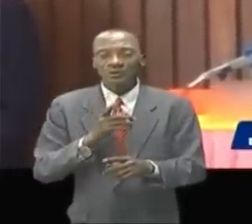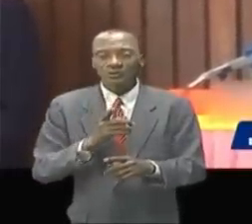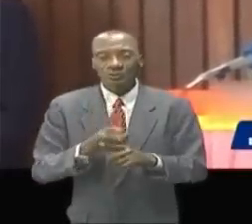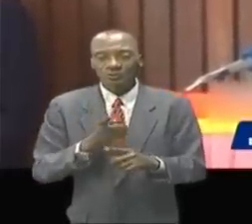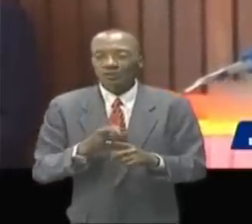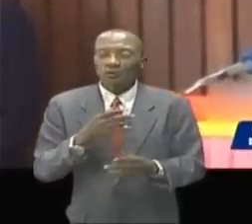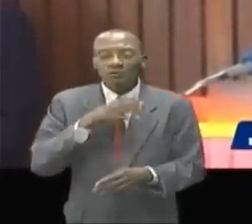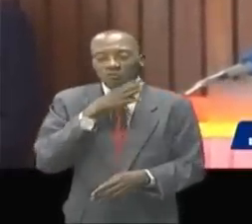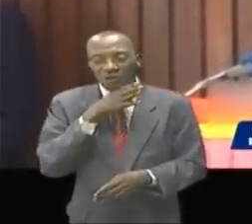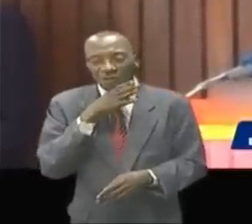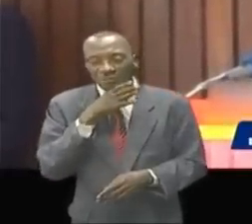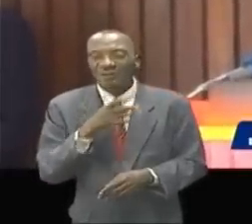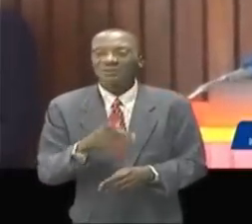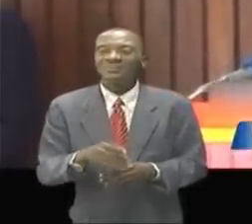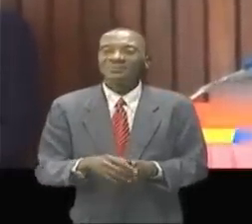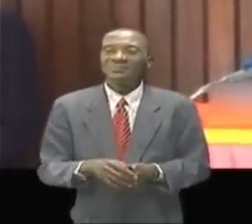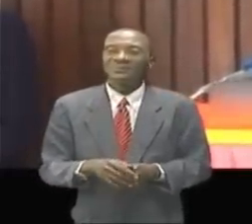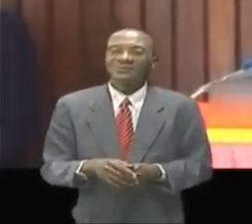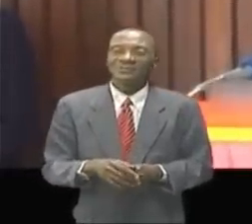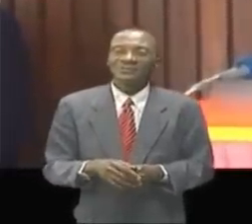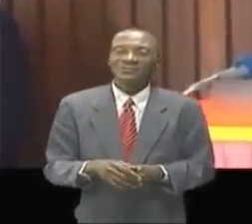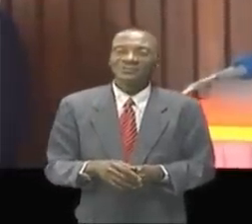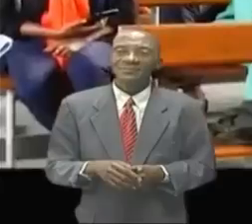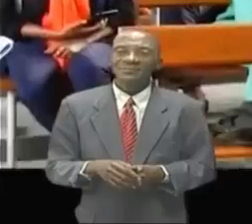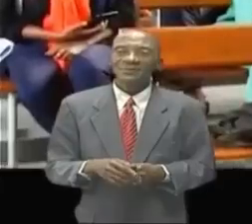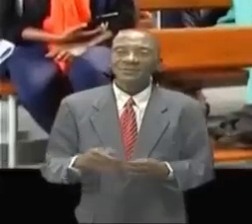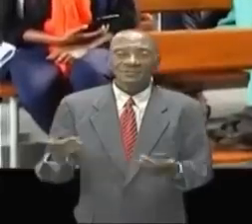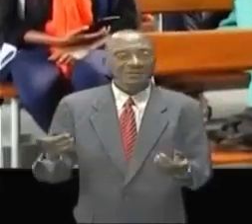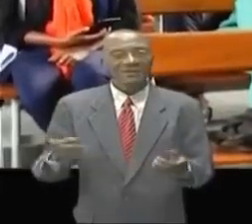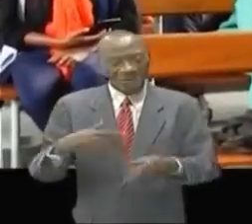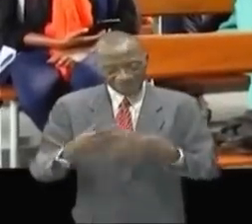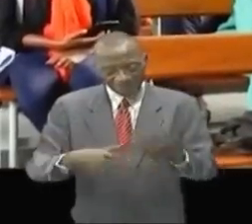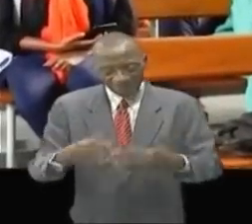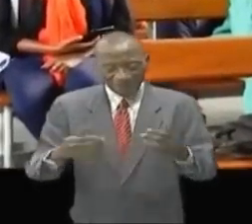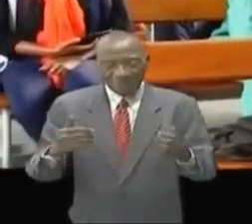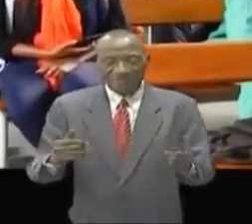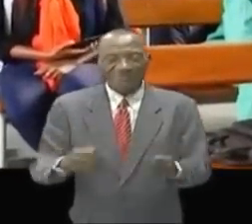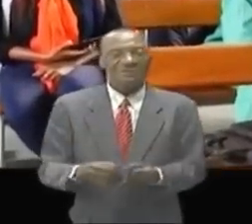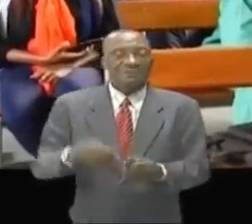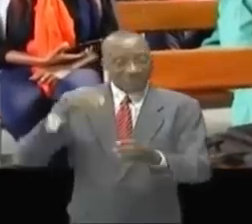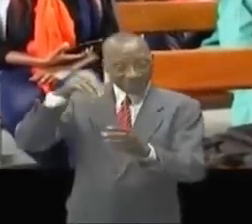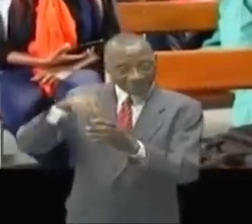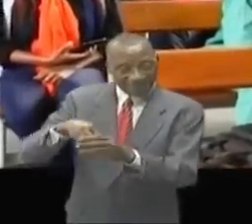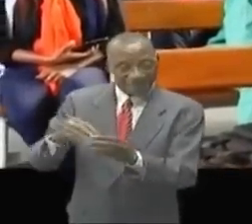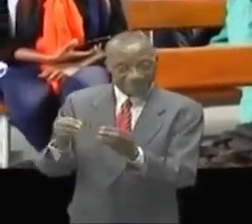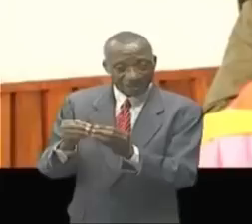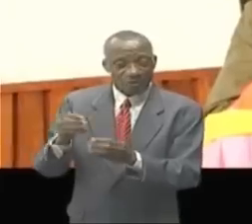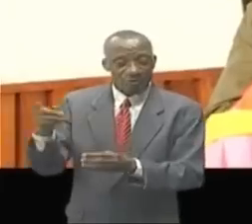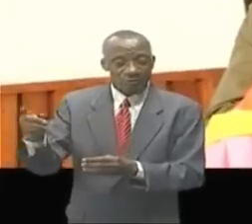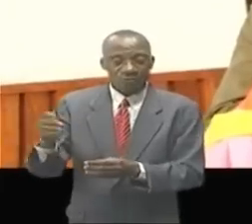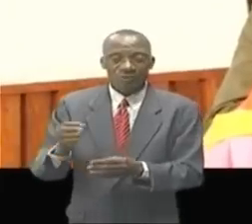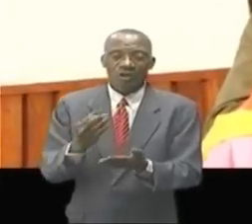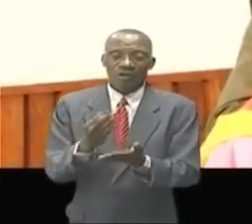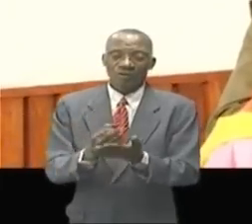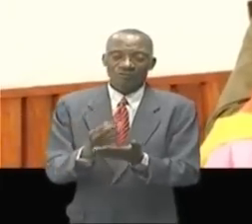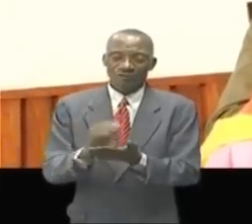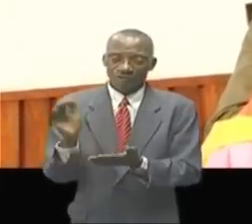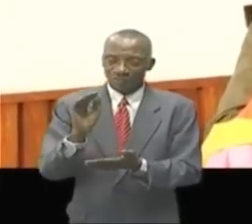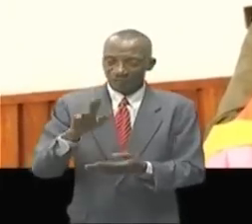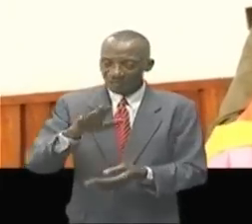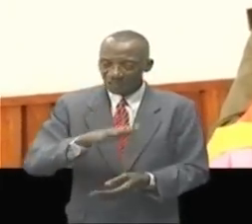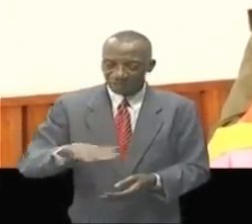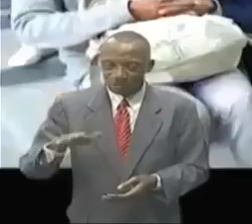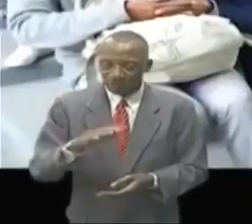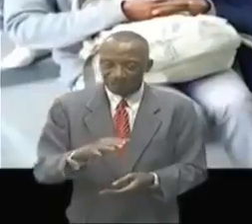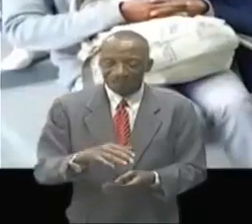œuvre de ce programme présidentiel. À travers cette conférence, le Fonds forestier national veut impliquer les